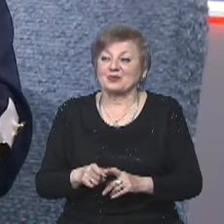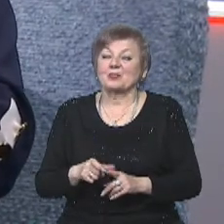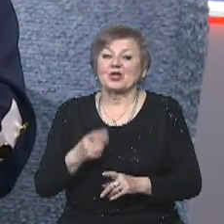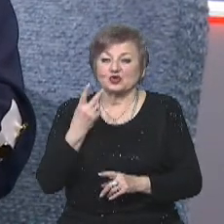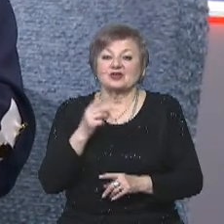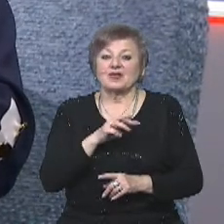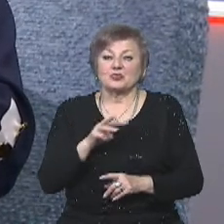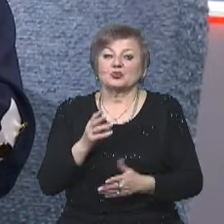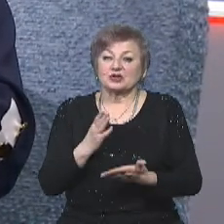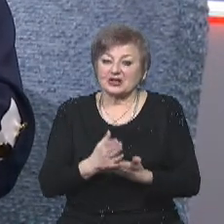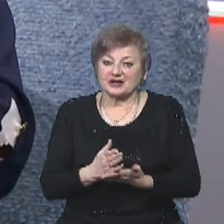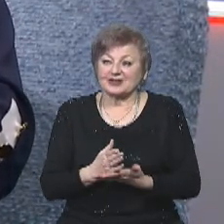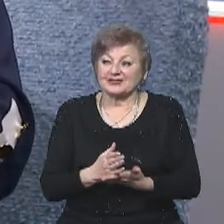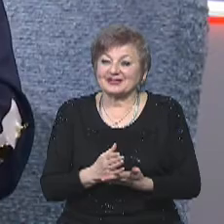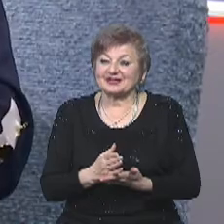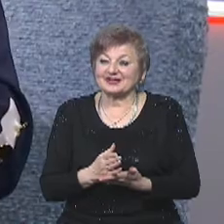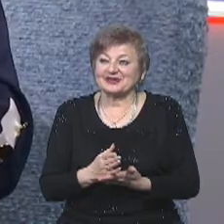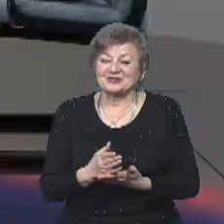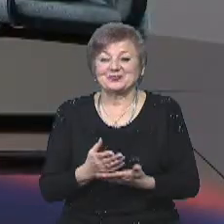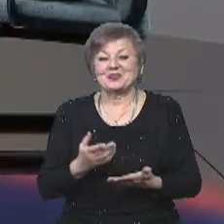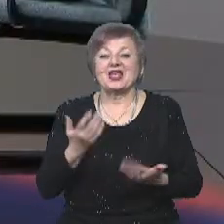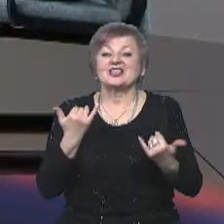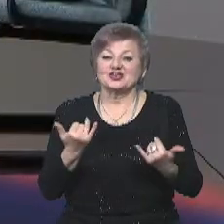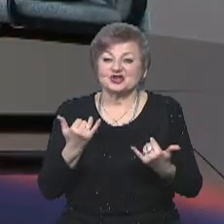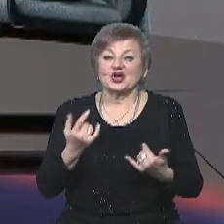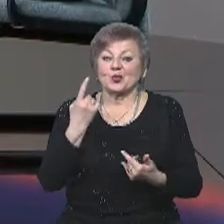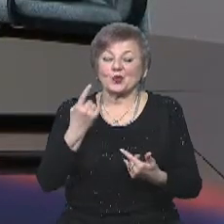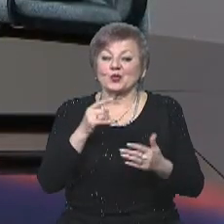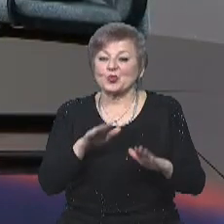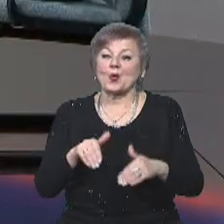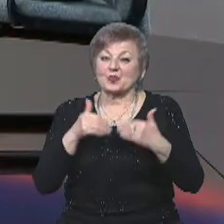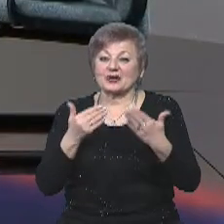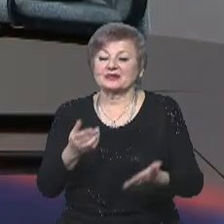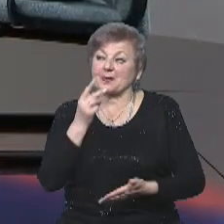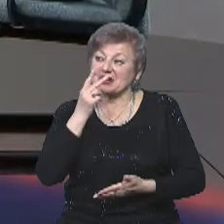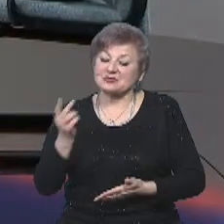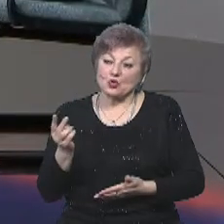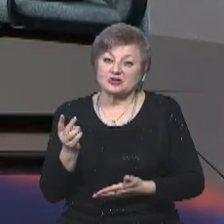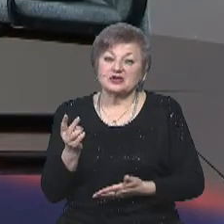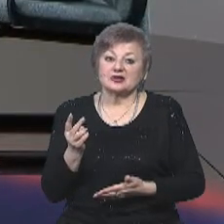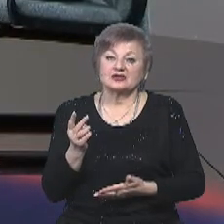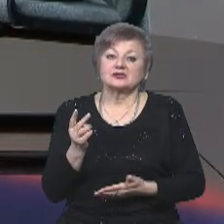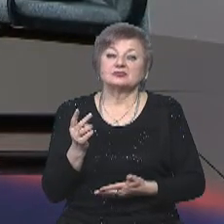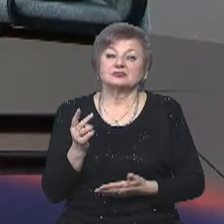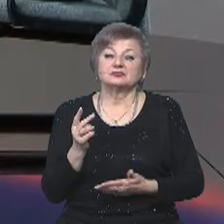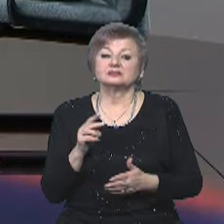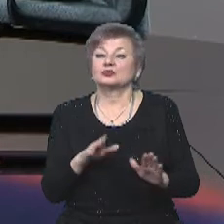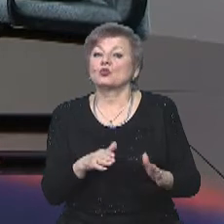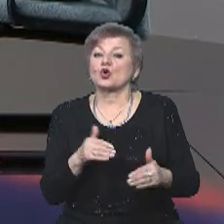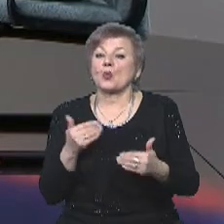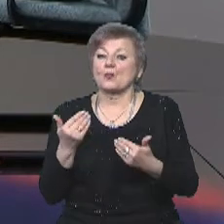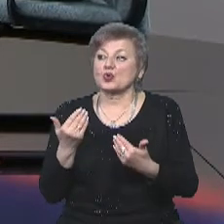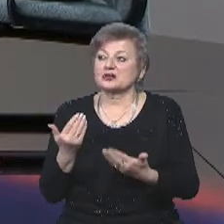хвилинки. Тому давайте ще одну пропозицію подивимося. Покажіть нам, будь ласка,